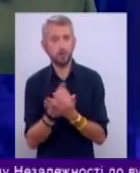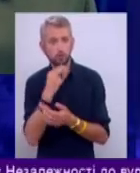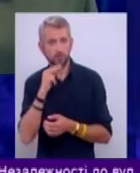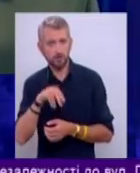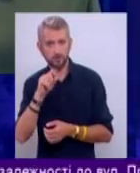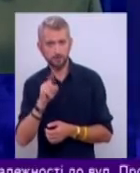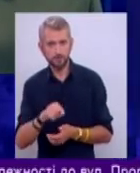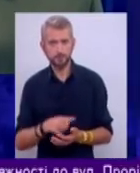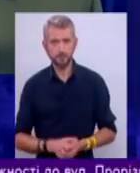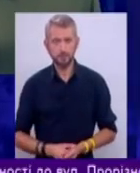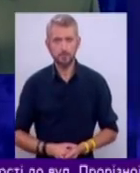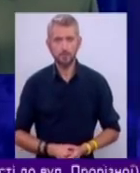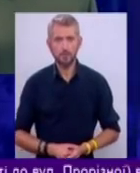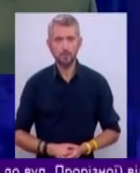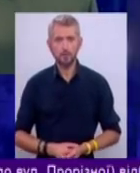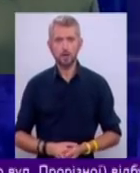винних?